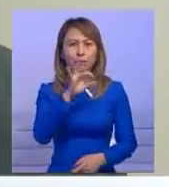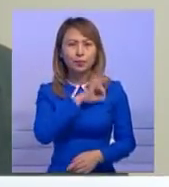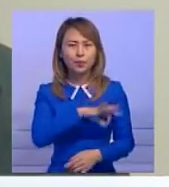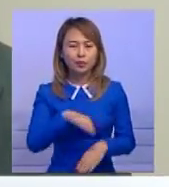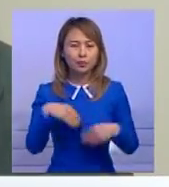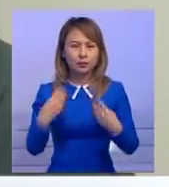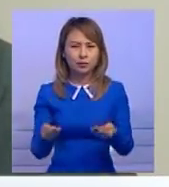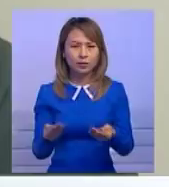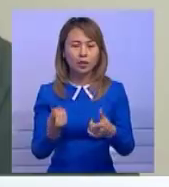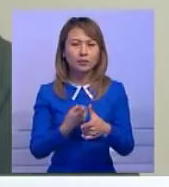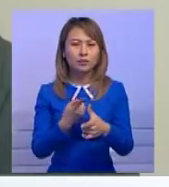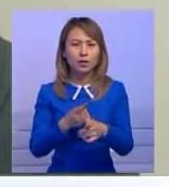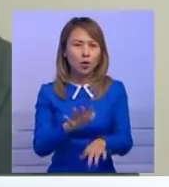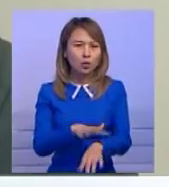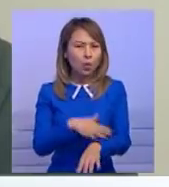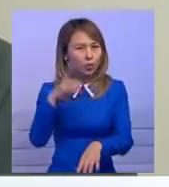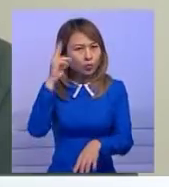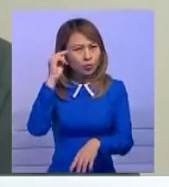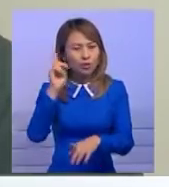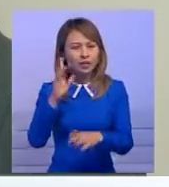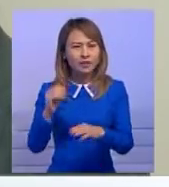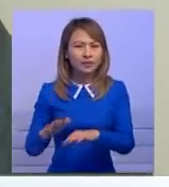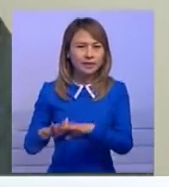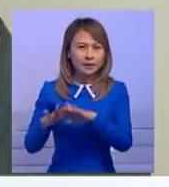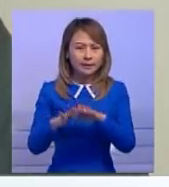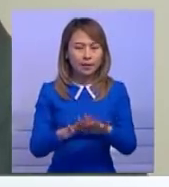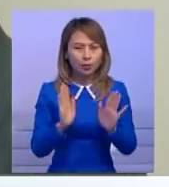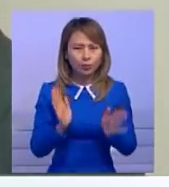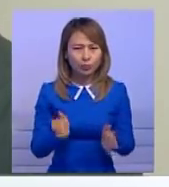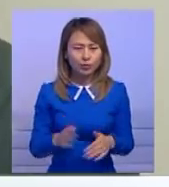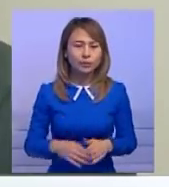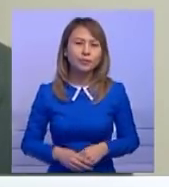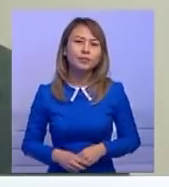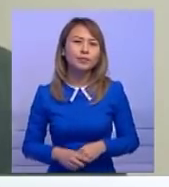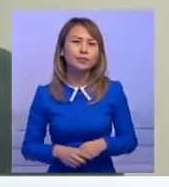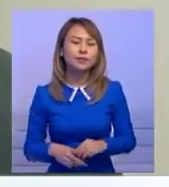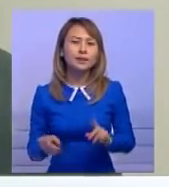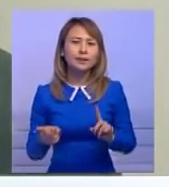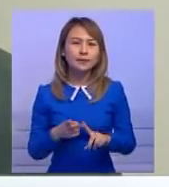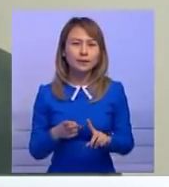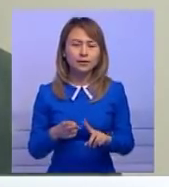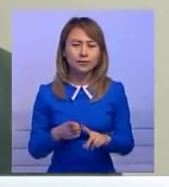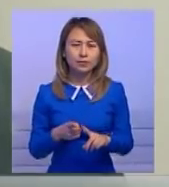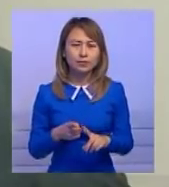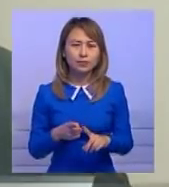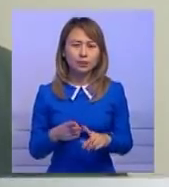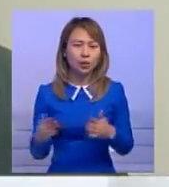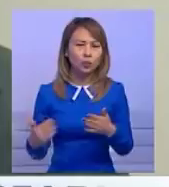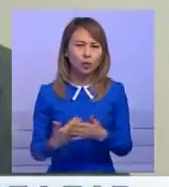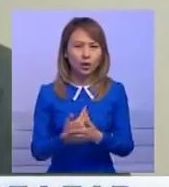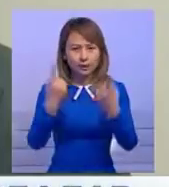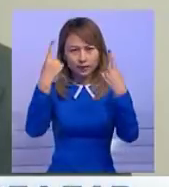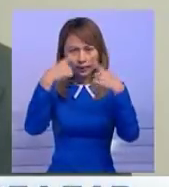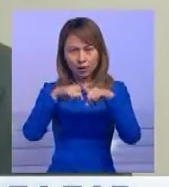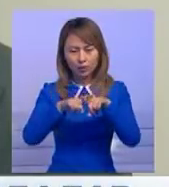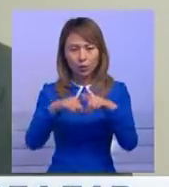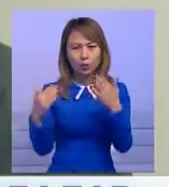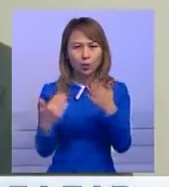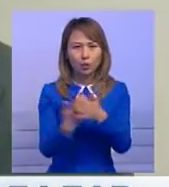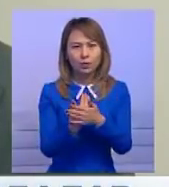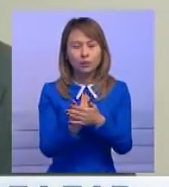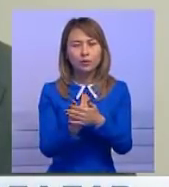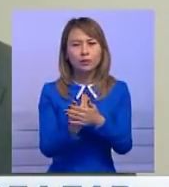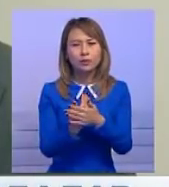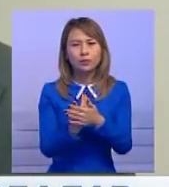ол ұзақ мерзімде инвестиция тарту. Екіншіден жаңа технологияларды енгізу